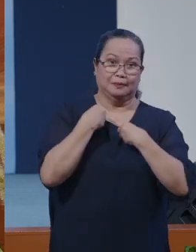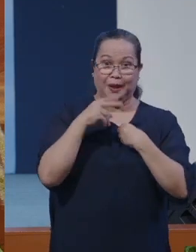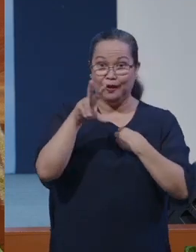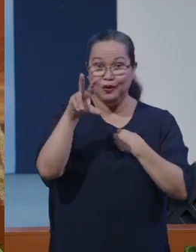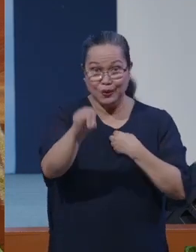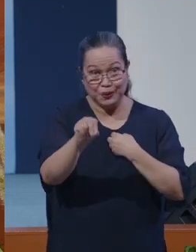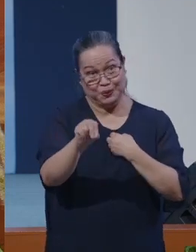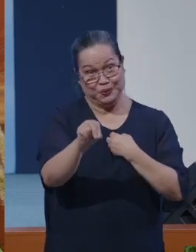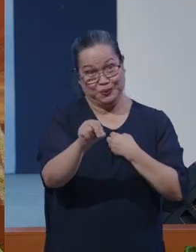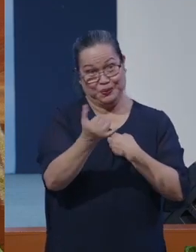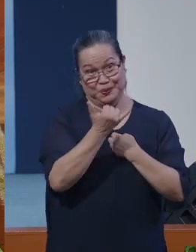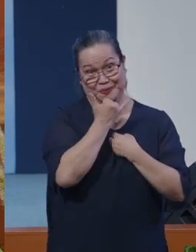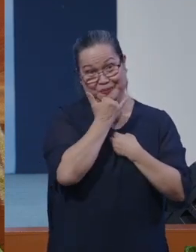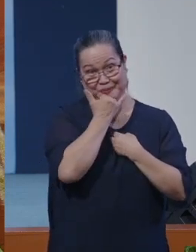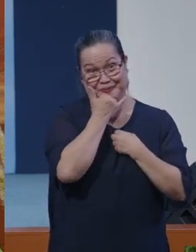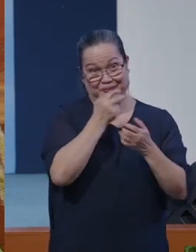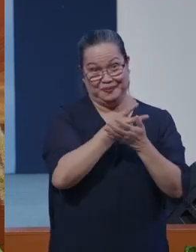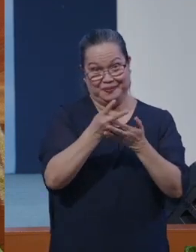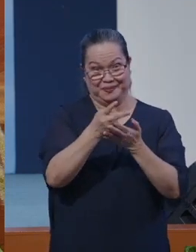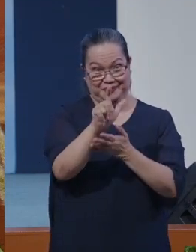26,